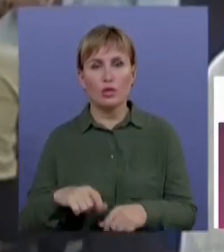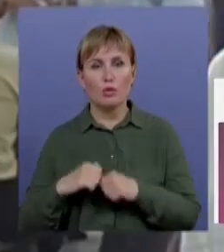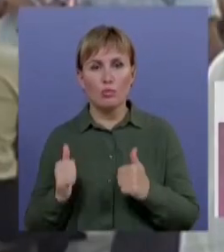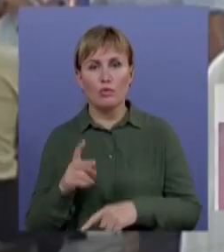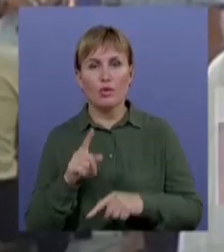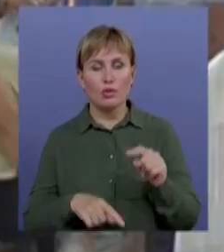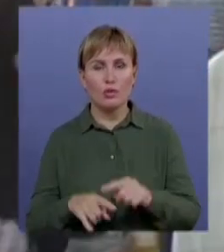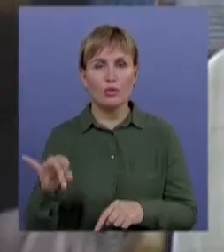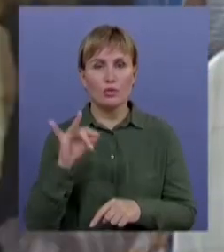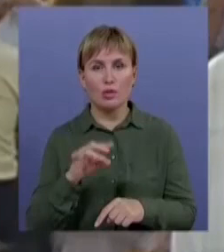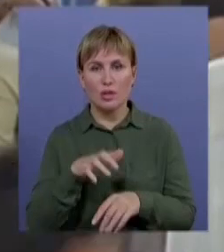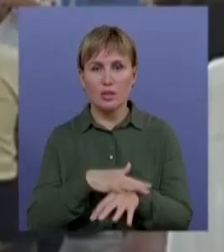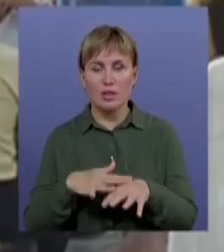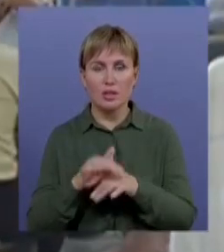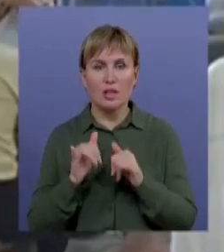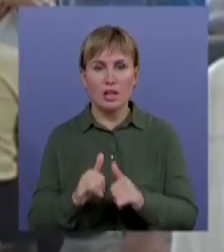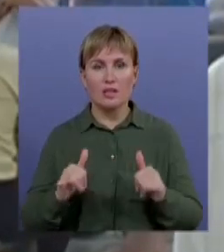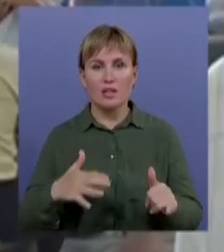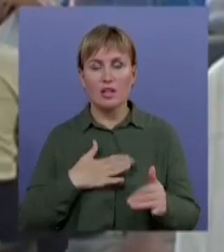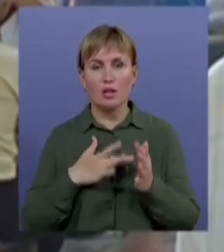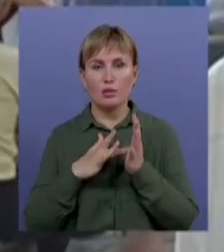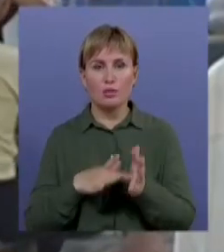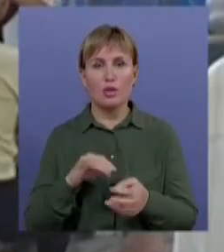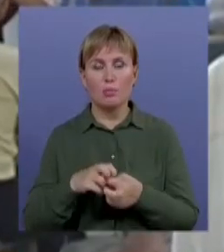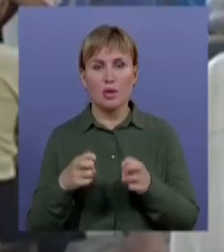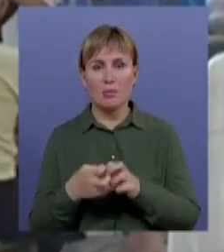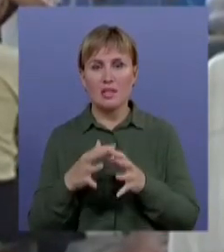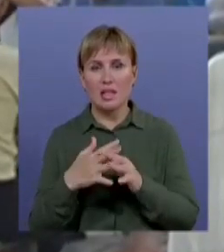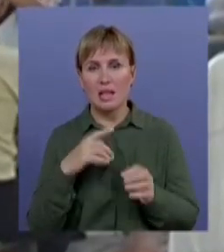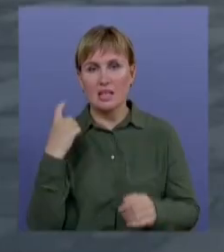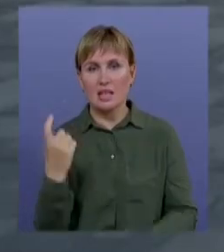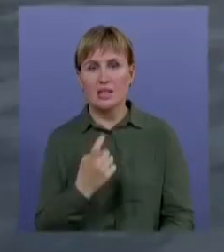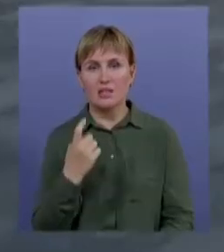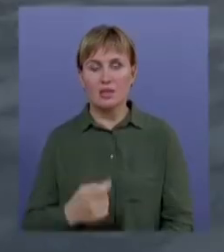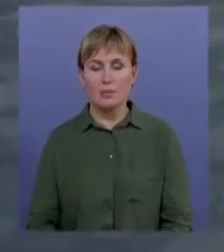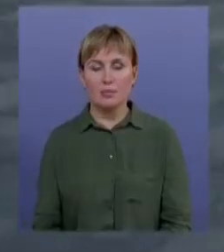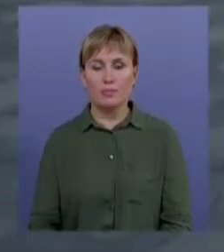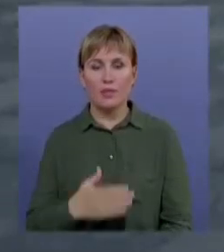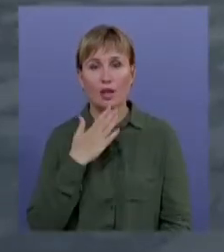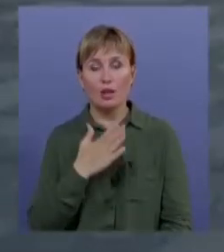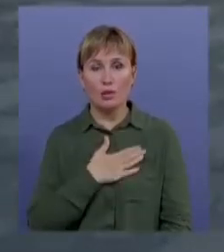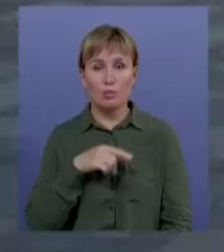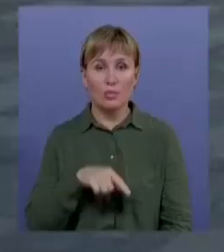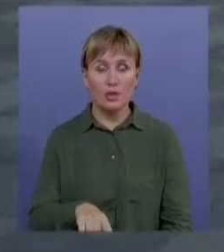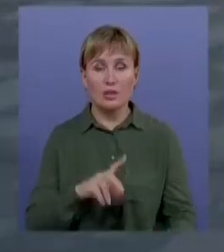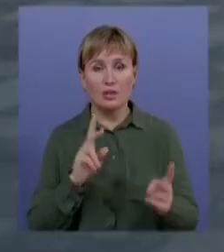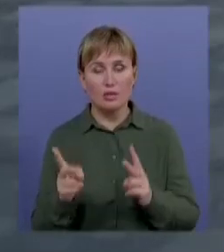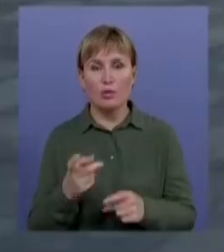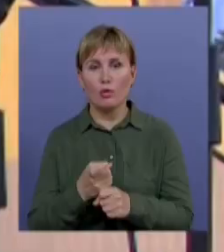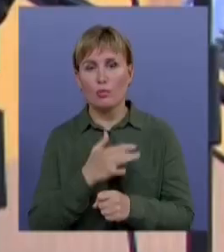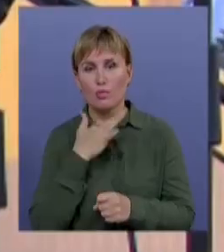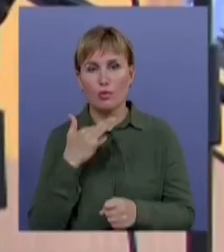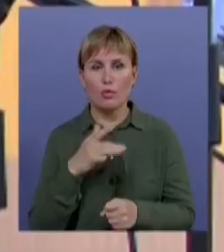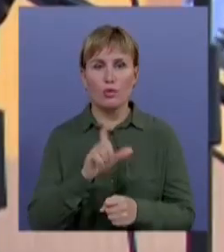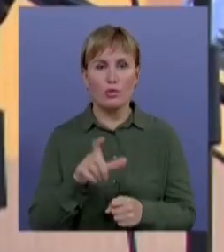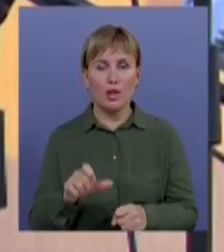родине, историю страны, развитие нашего туризма и проблемы сельского хозяйства. Любителей айтеса оказалось немало. Несколько